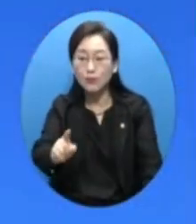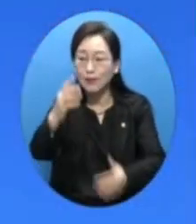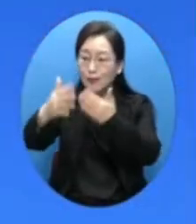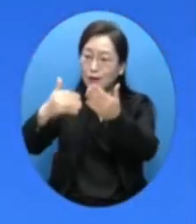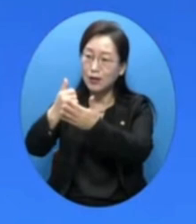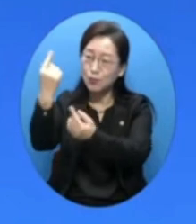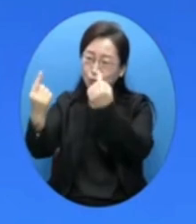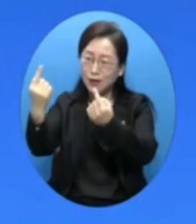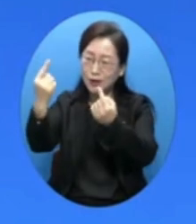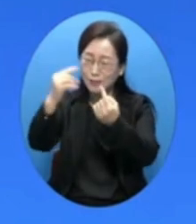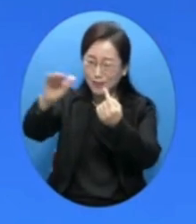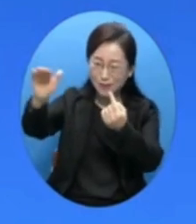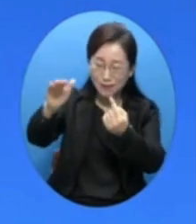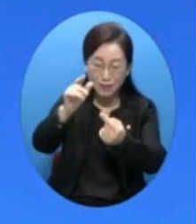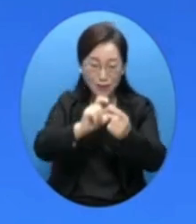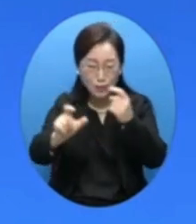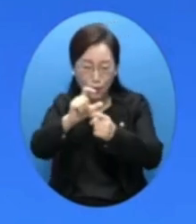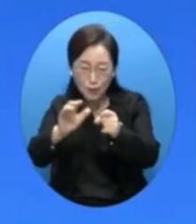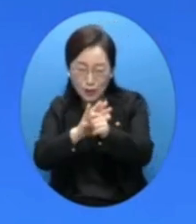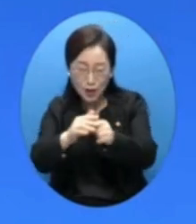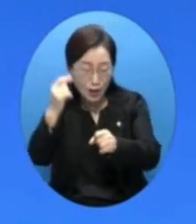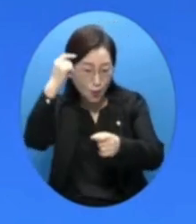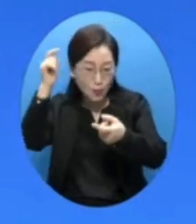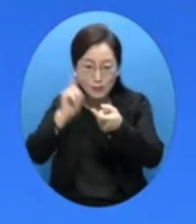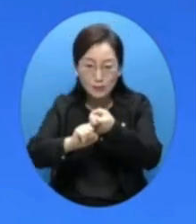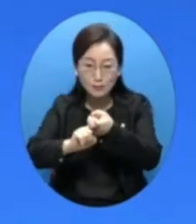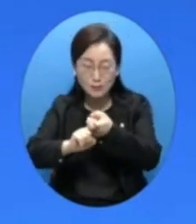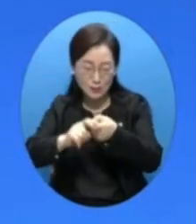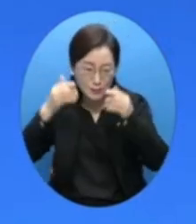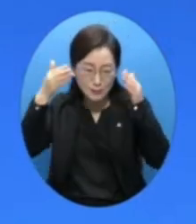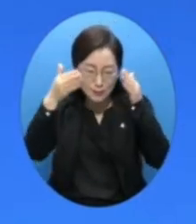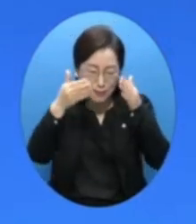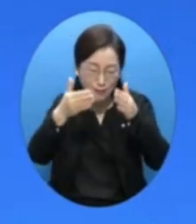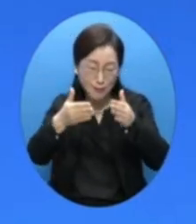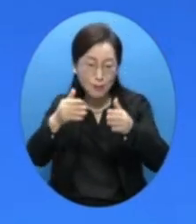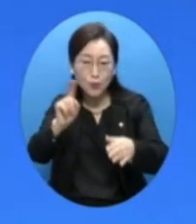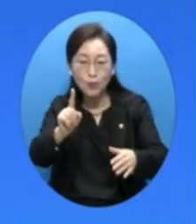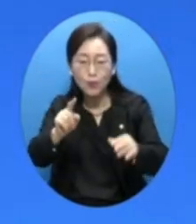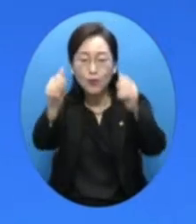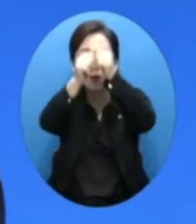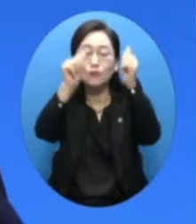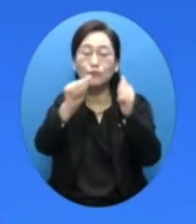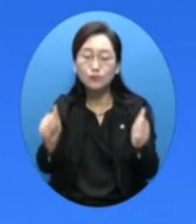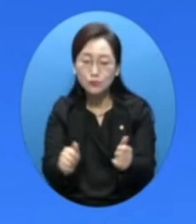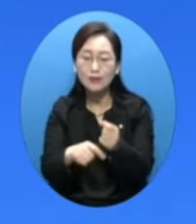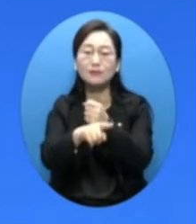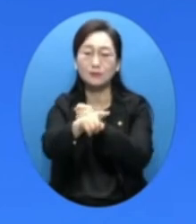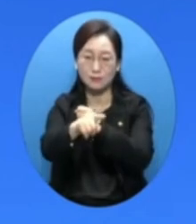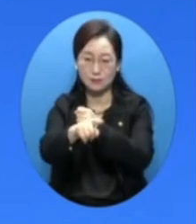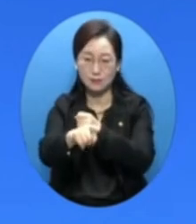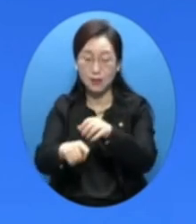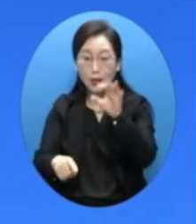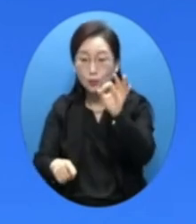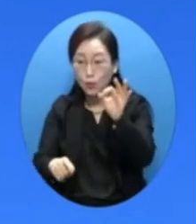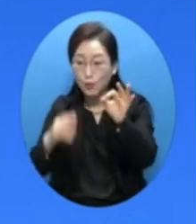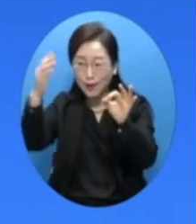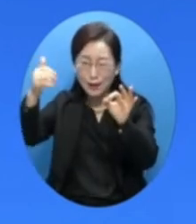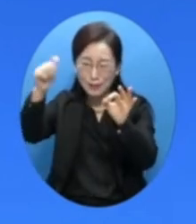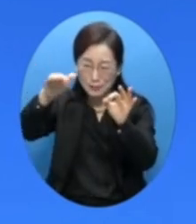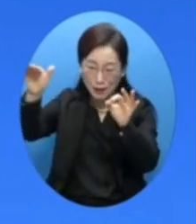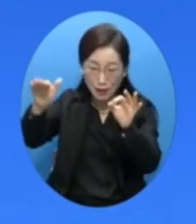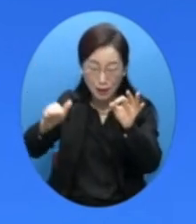하늘보다 더 관세음을 갖고 주목하고 있는 것이 다우사인 것입니다 물질을